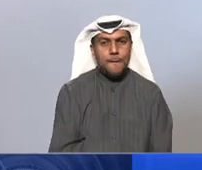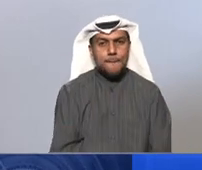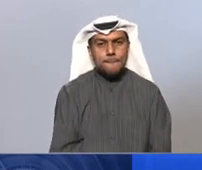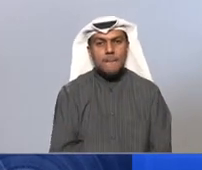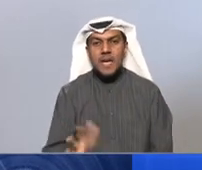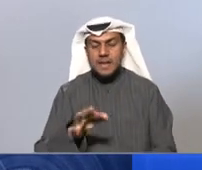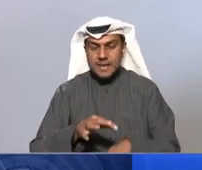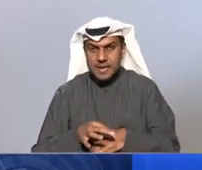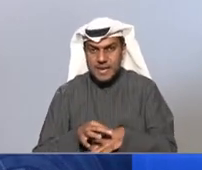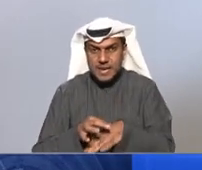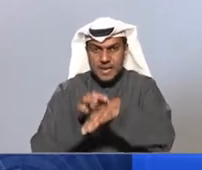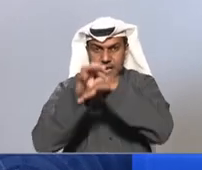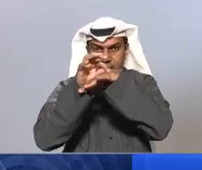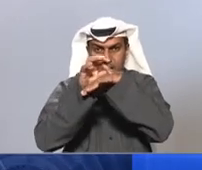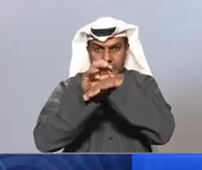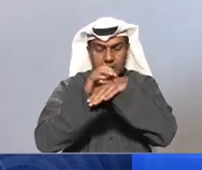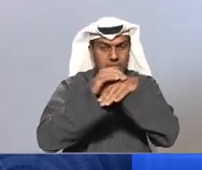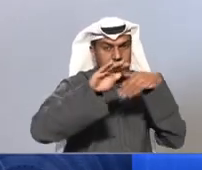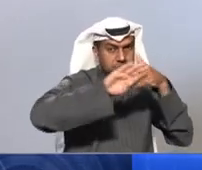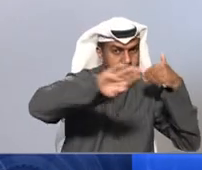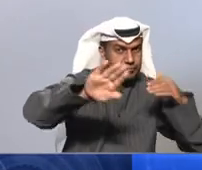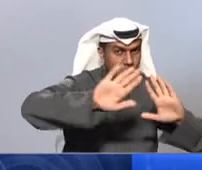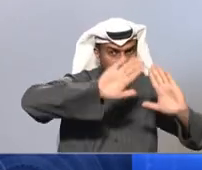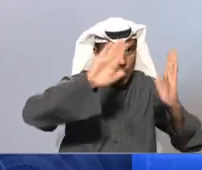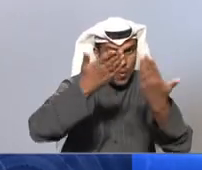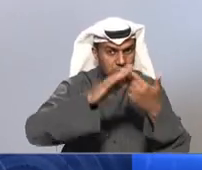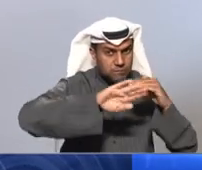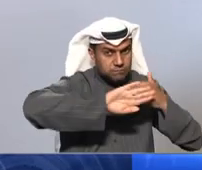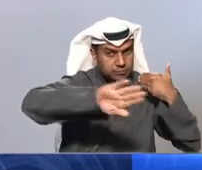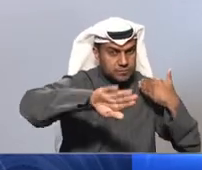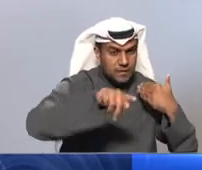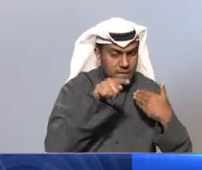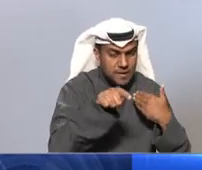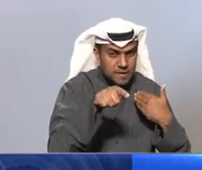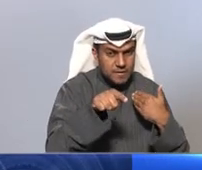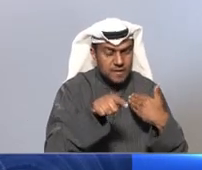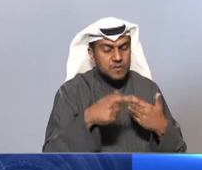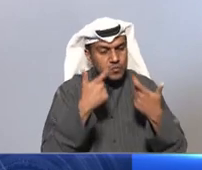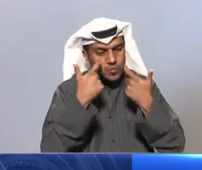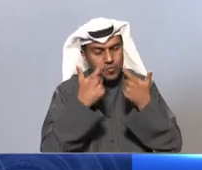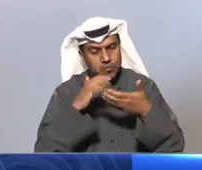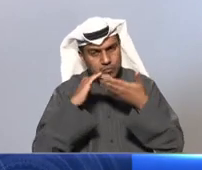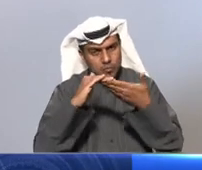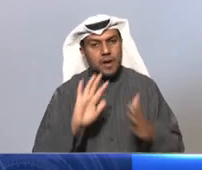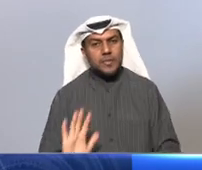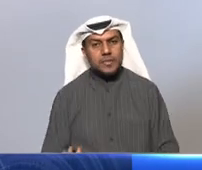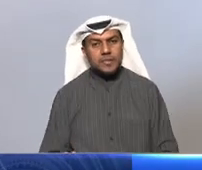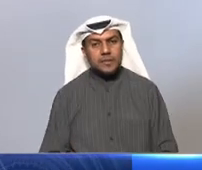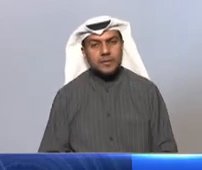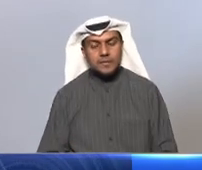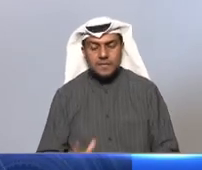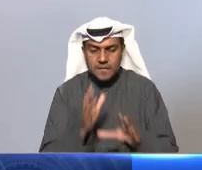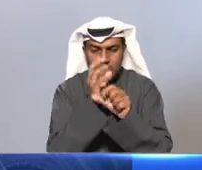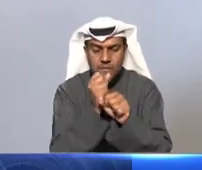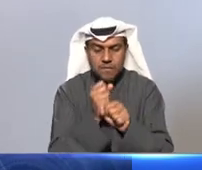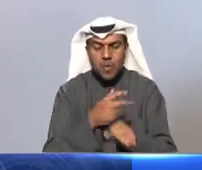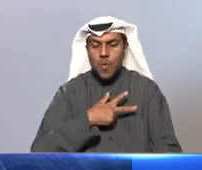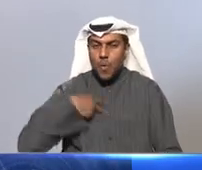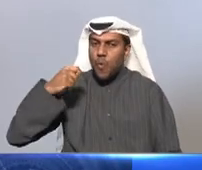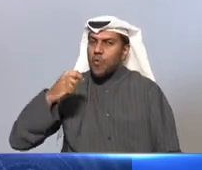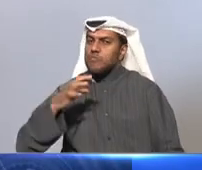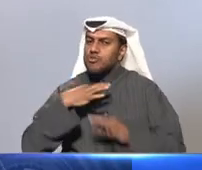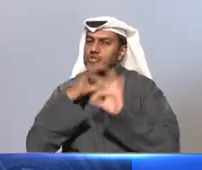وضعهم في المحجر الصحي، وهناك تعاون أيضا مع جهات الدولة الأخرى في تذليل أي صعوبات نحتاج